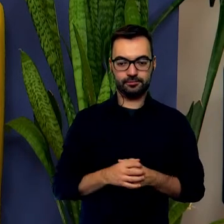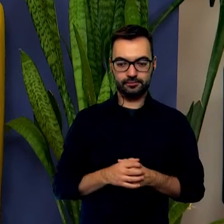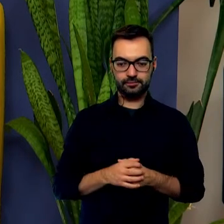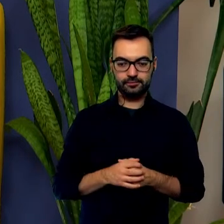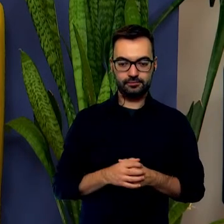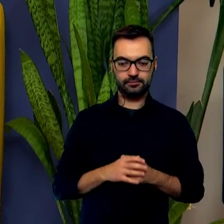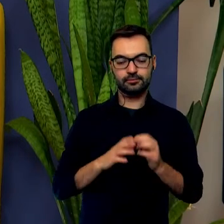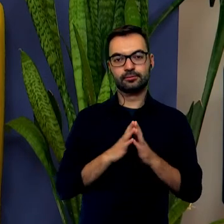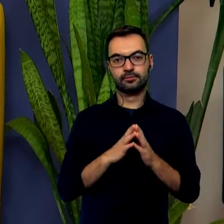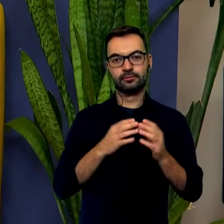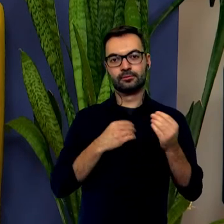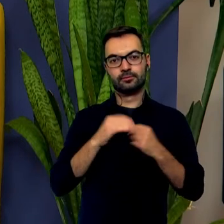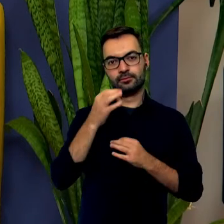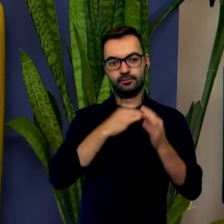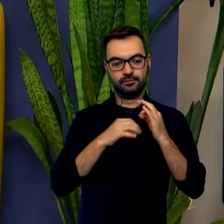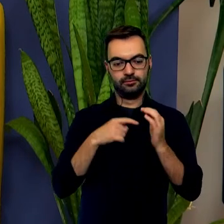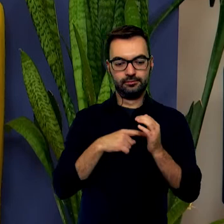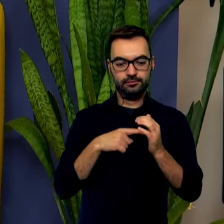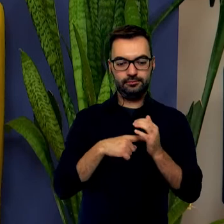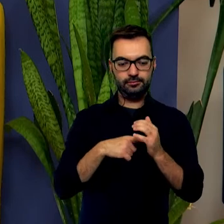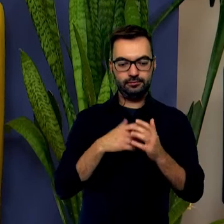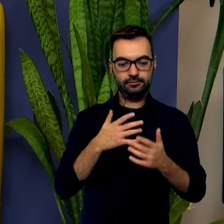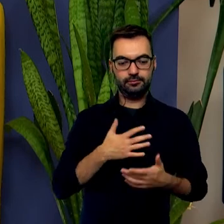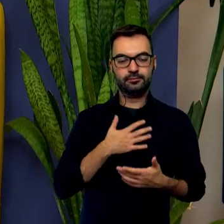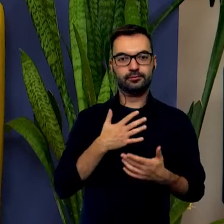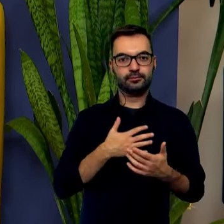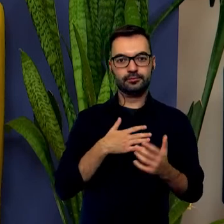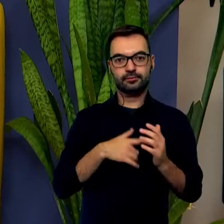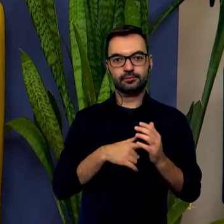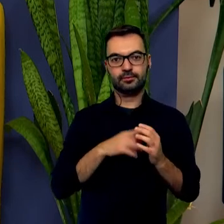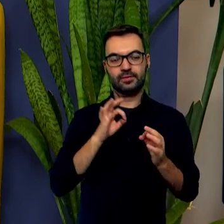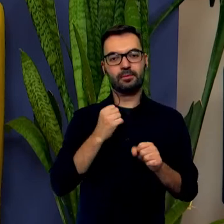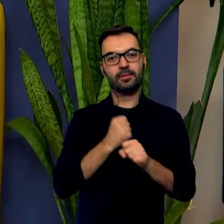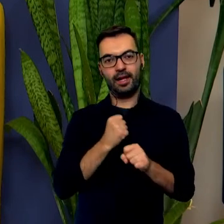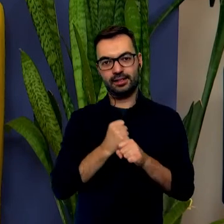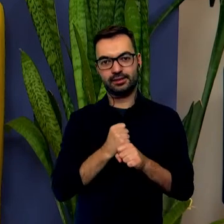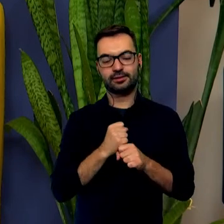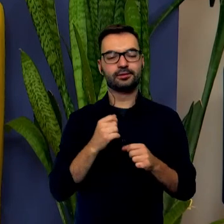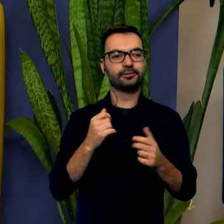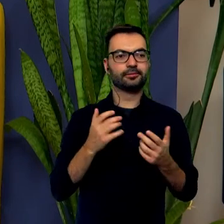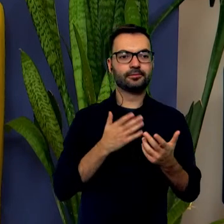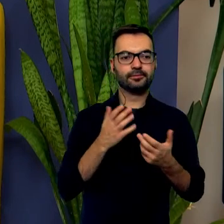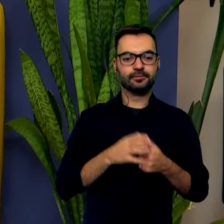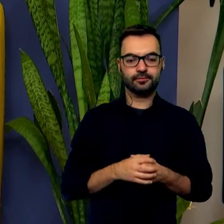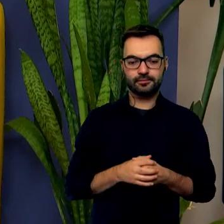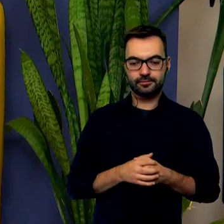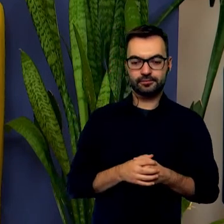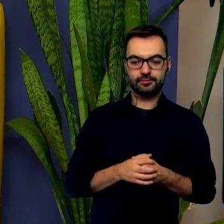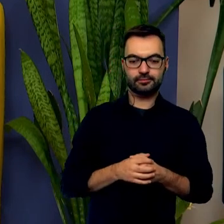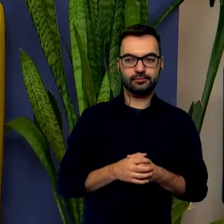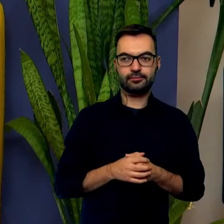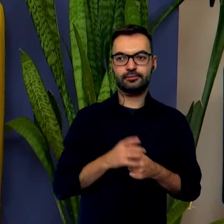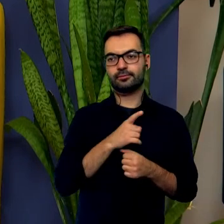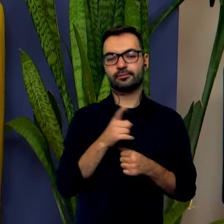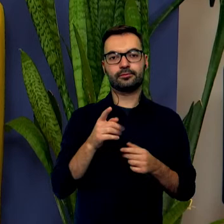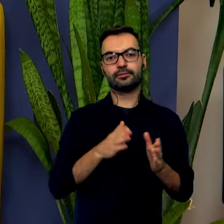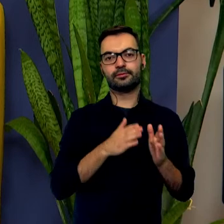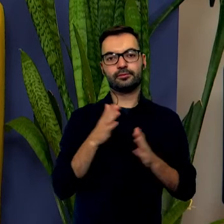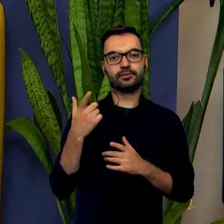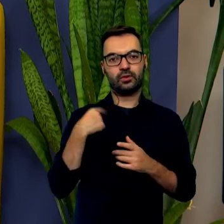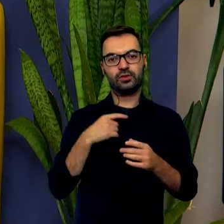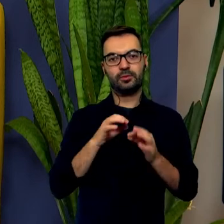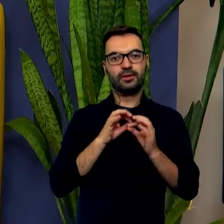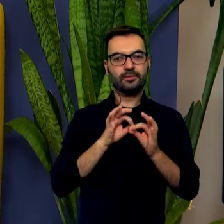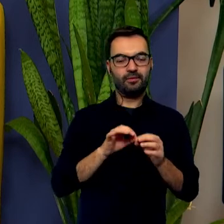I jakbyś mógł troszkę też opowiedzieć nam o tej stronie i o tej stronie swojej pracy i o tym, jak właśnie wprowadzasz kolejne osoby w